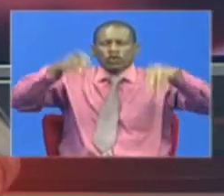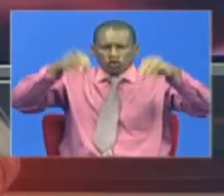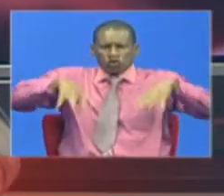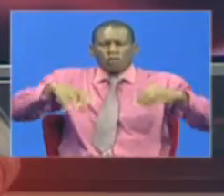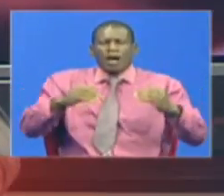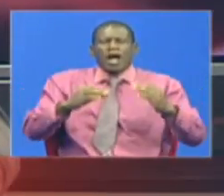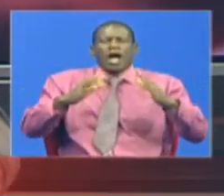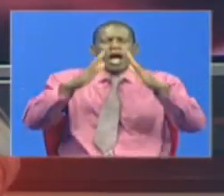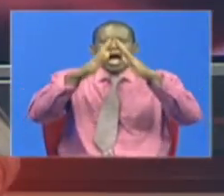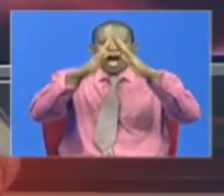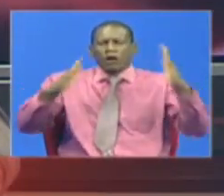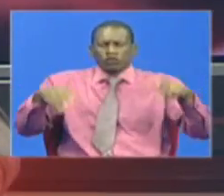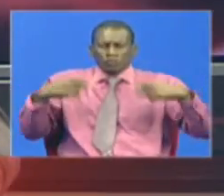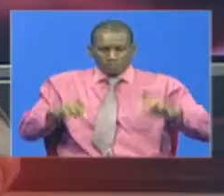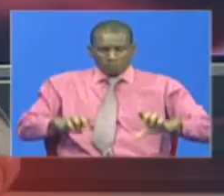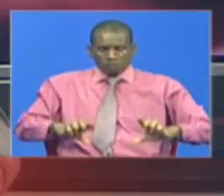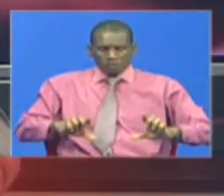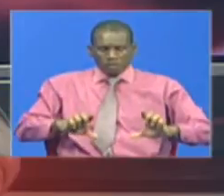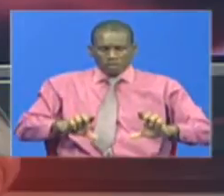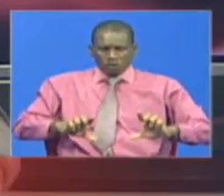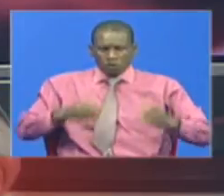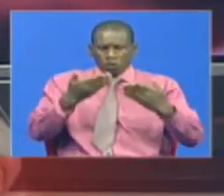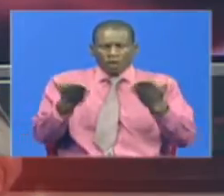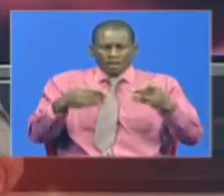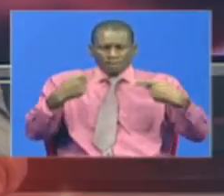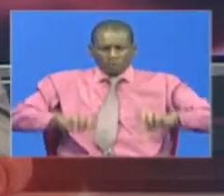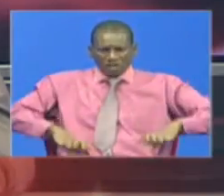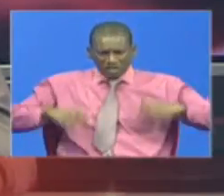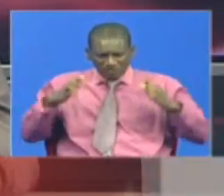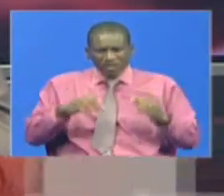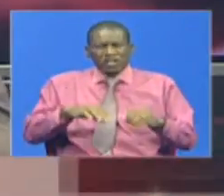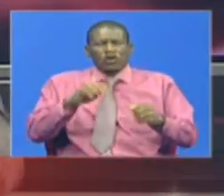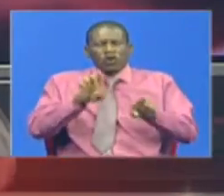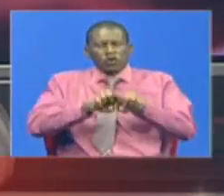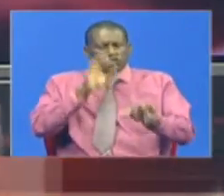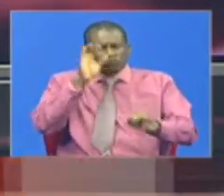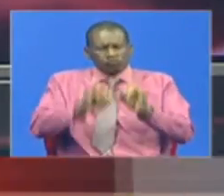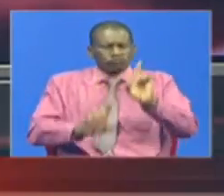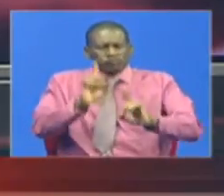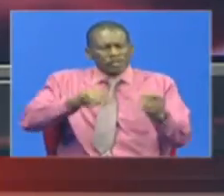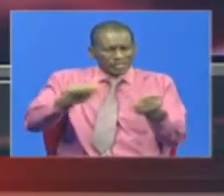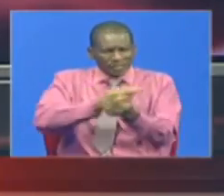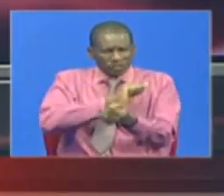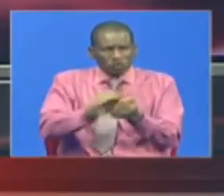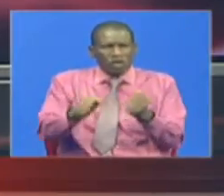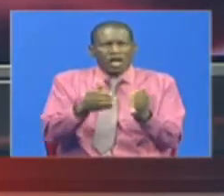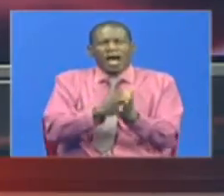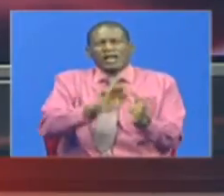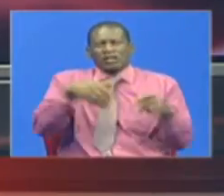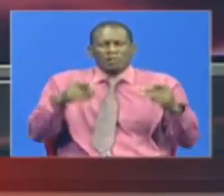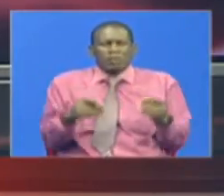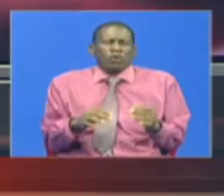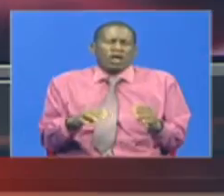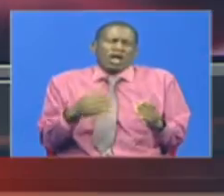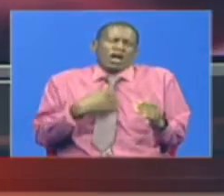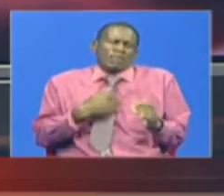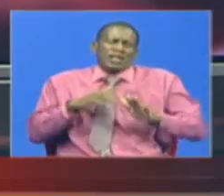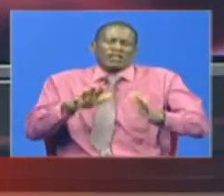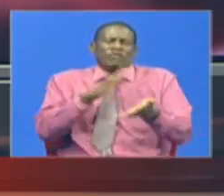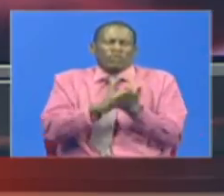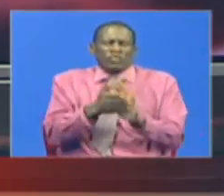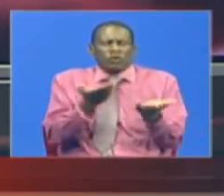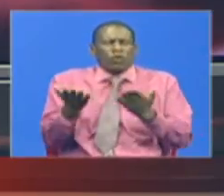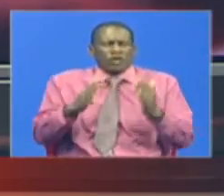za makazi pia ziliteketea huku familia kadhaa zikisalia bila makao. Serikali inasema imewajengea wafanyabiashara hao sehemu